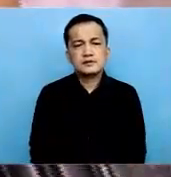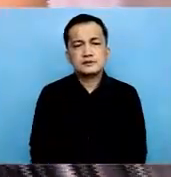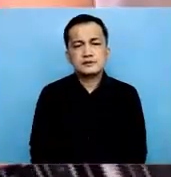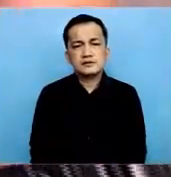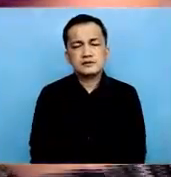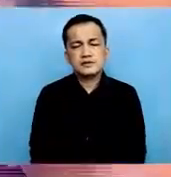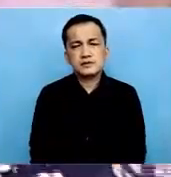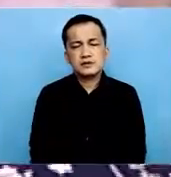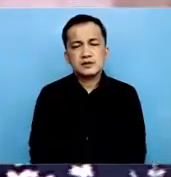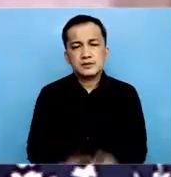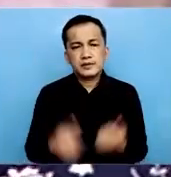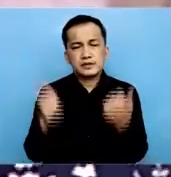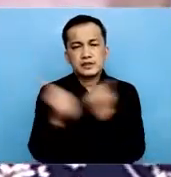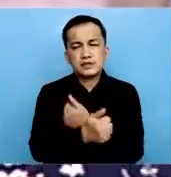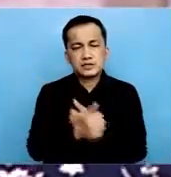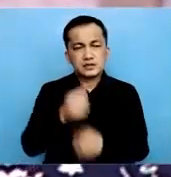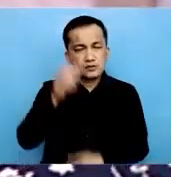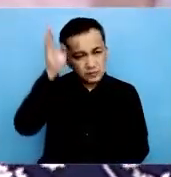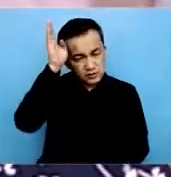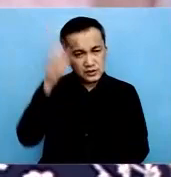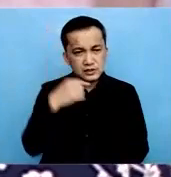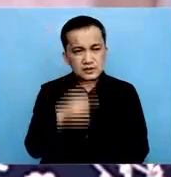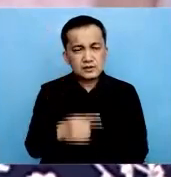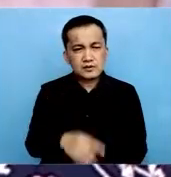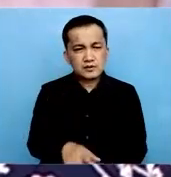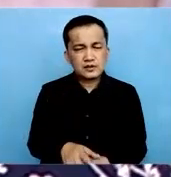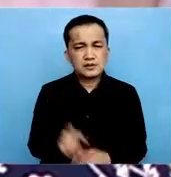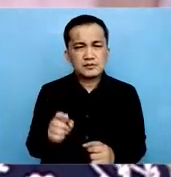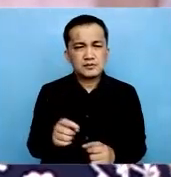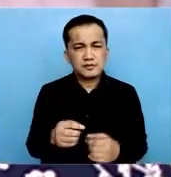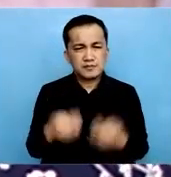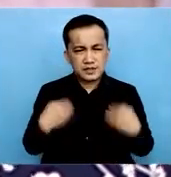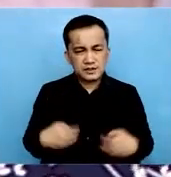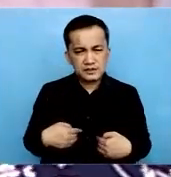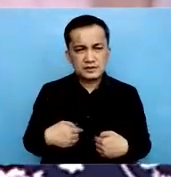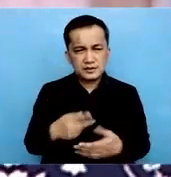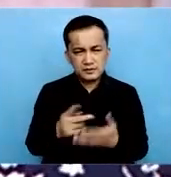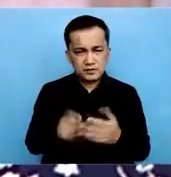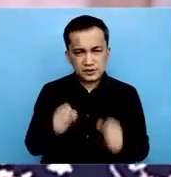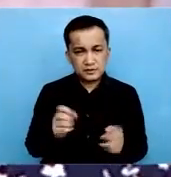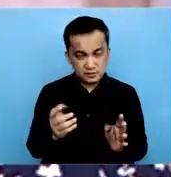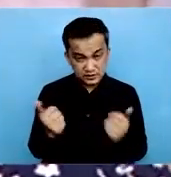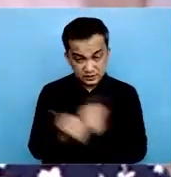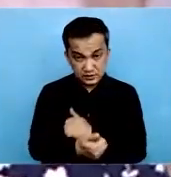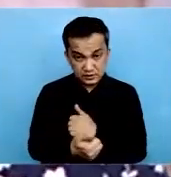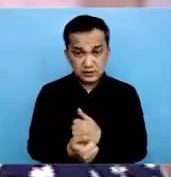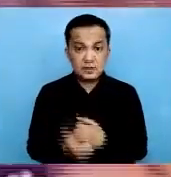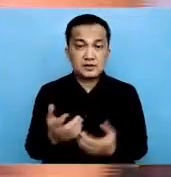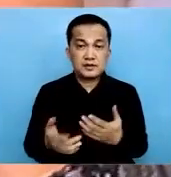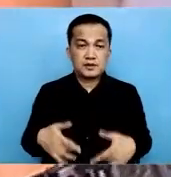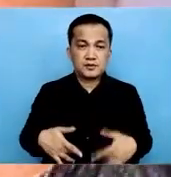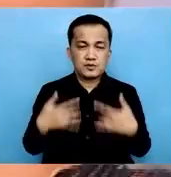Magpinalitan ng utak, ultimo body parts. Baka pag pwedeng palitan ng body parts, tsaka sa ng soul, baka mabuhay yung papa